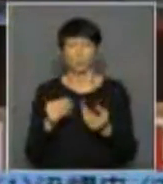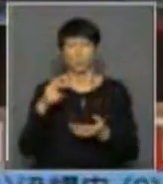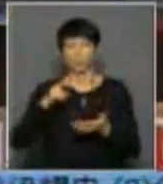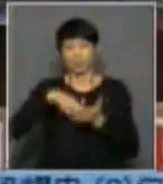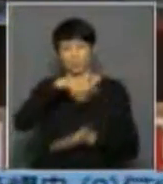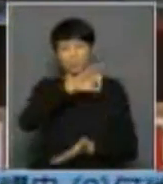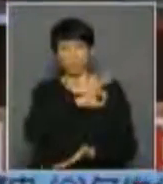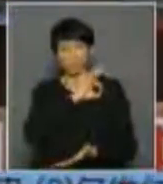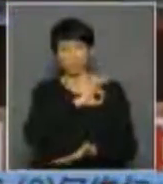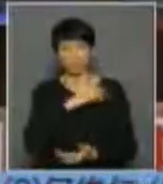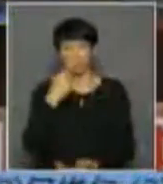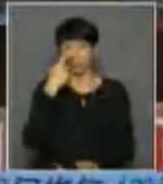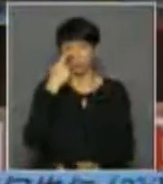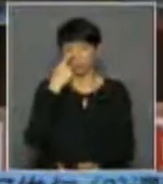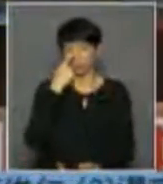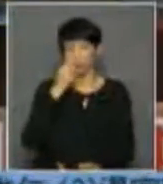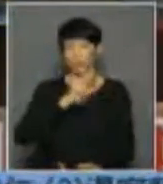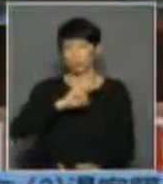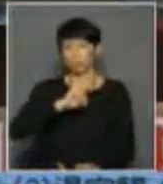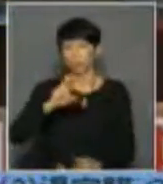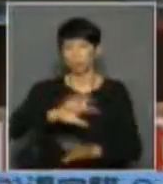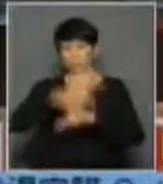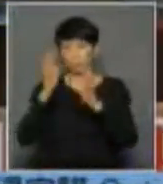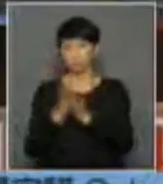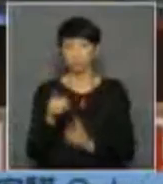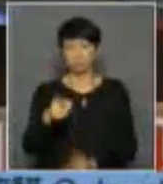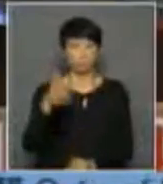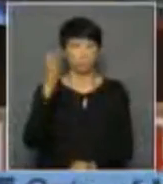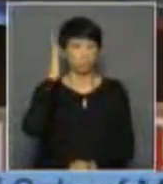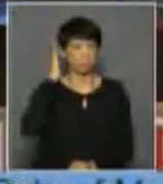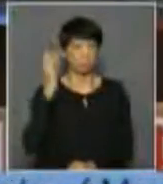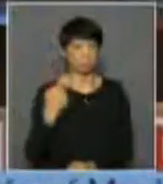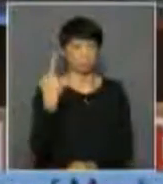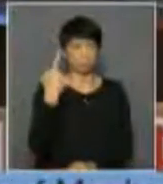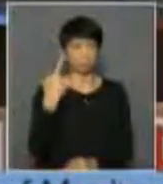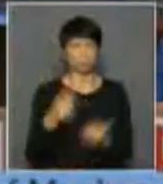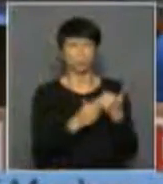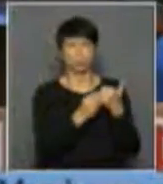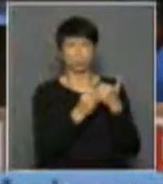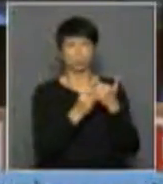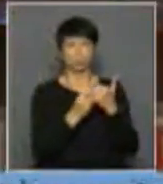梁振英一男子，他是真的拖累香港。多謝。